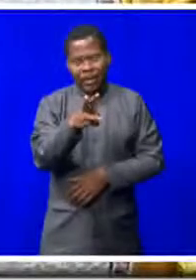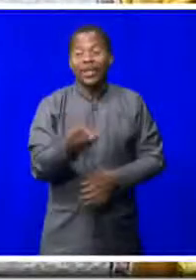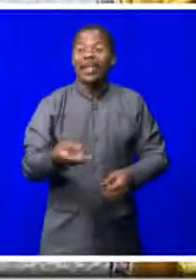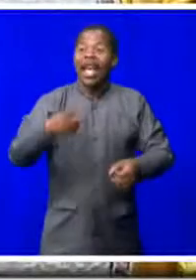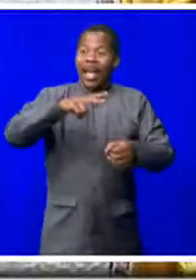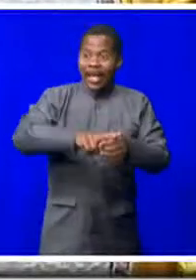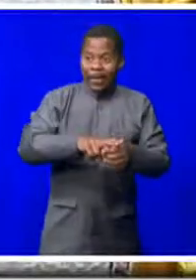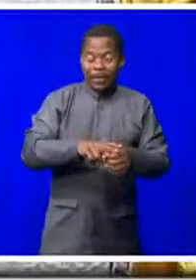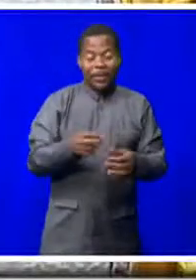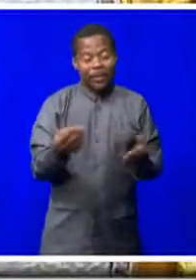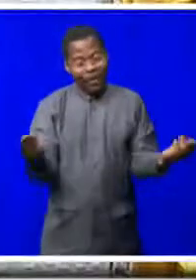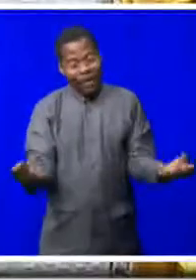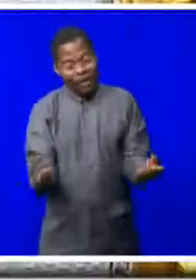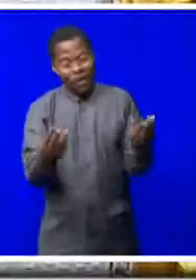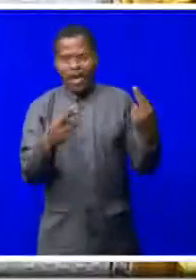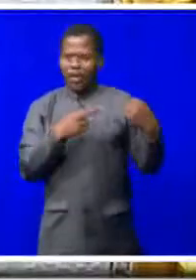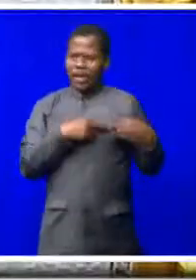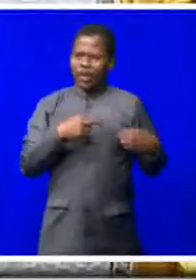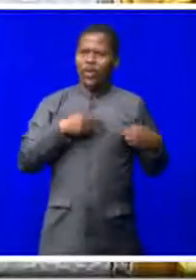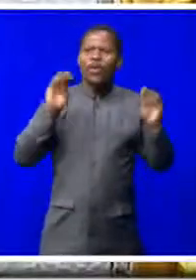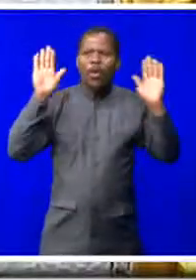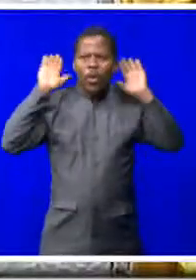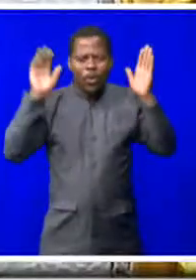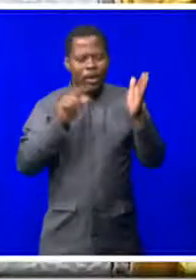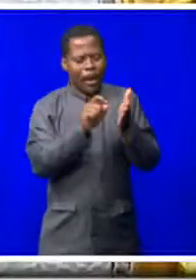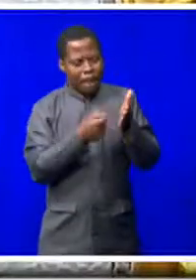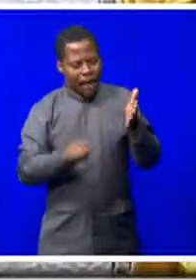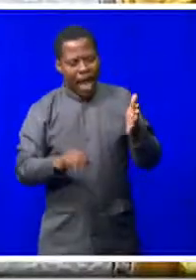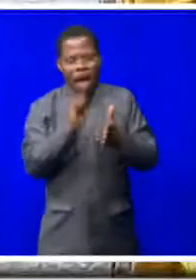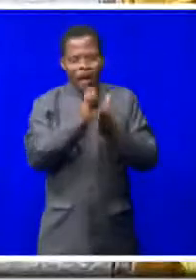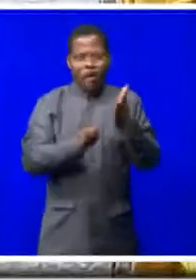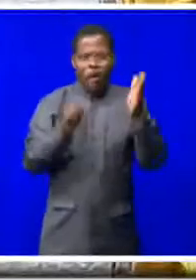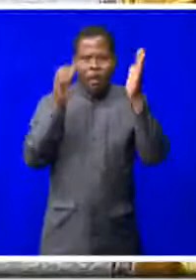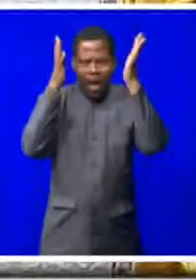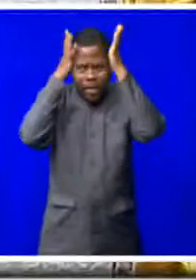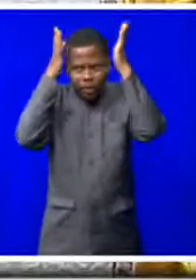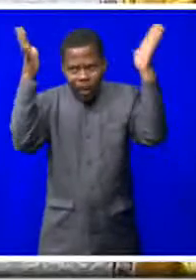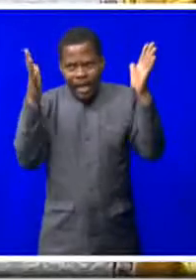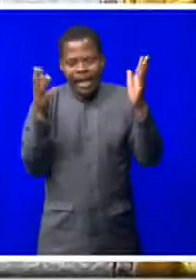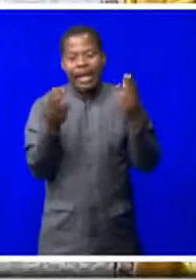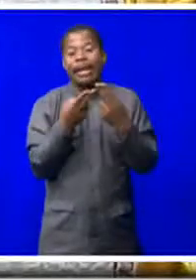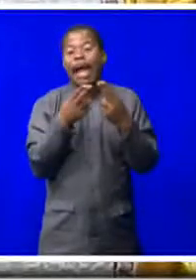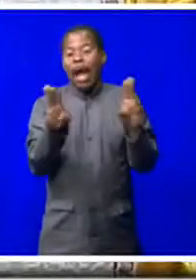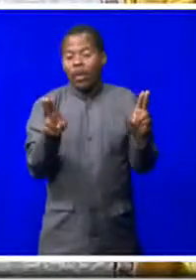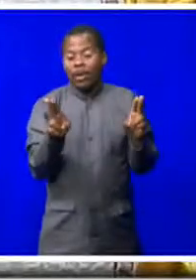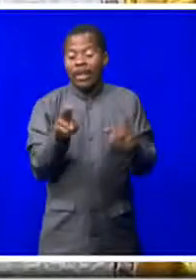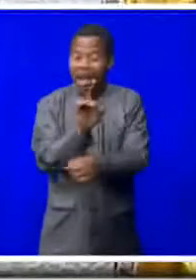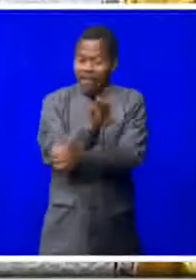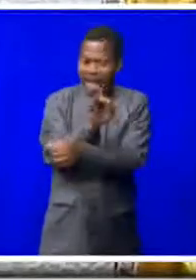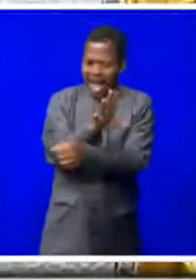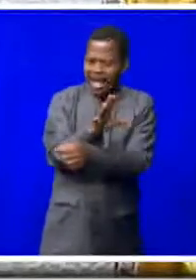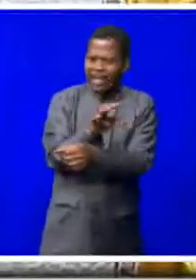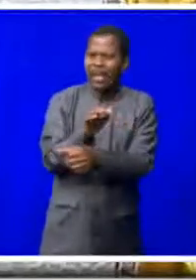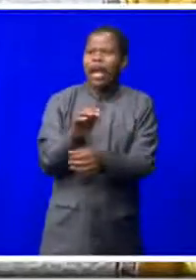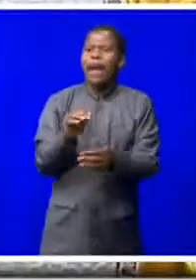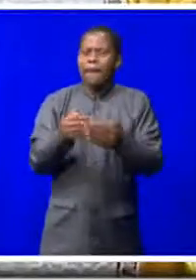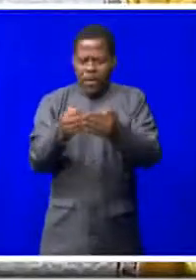tinsatheli tekhaya netangephandle tiyayalwa kuthi tithathisise kahle